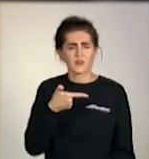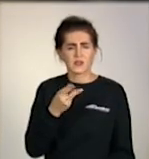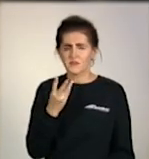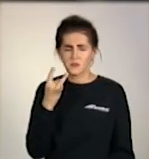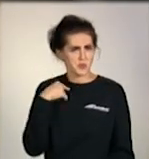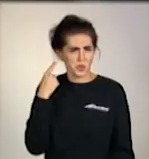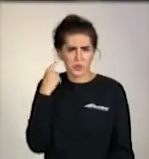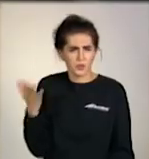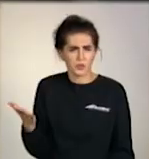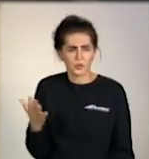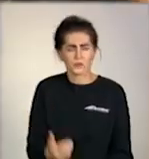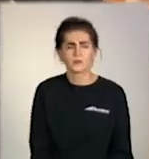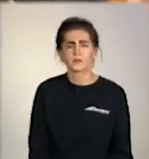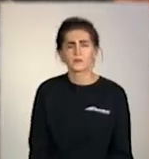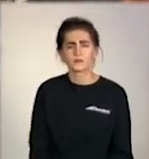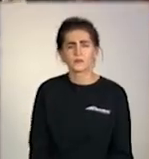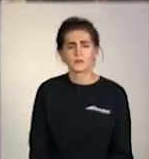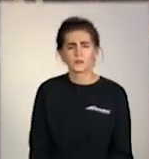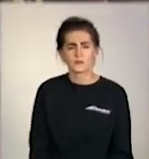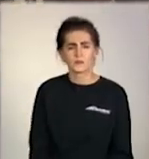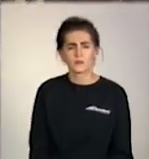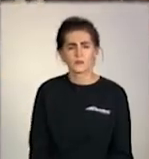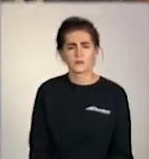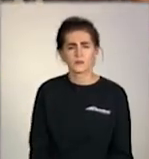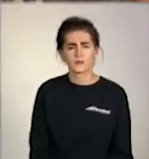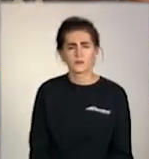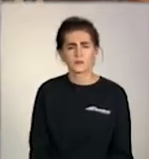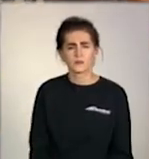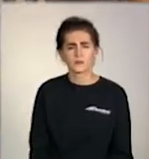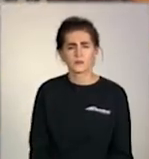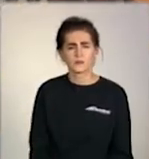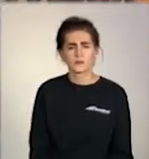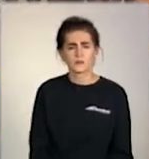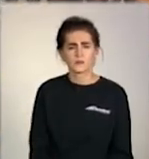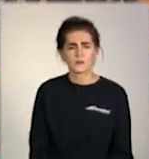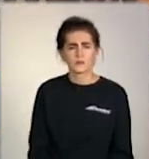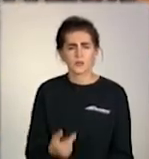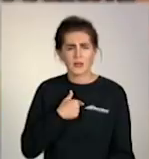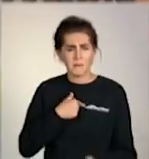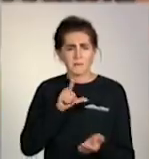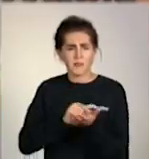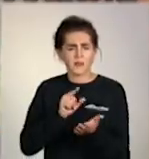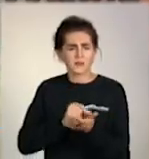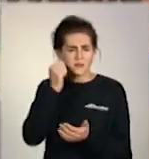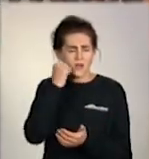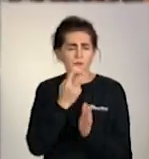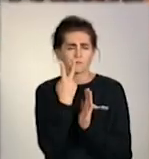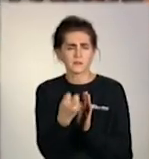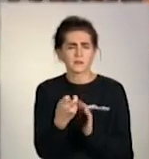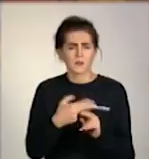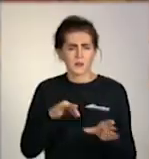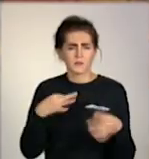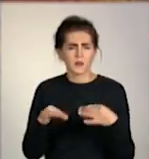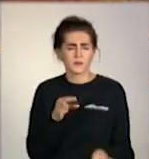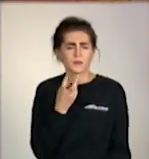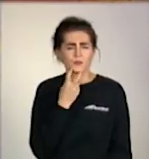чула. Ви що? Хіба можна це ще з нас, з пенсіонерів, брати от за цей пакет?